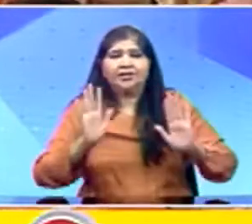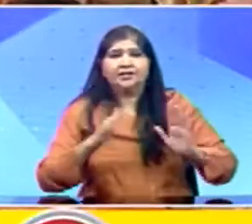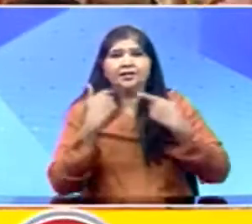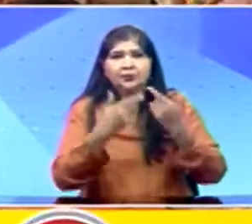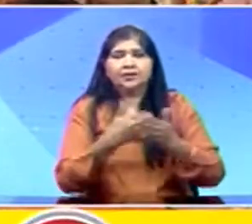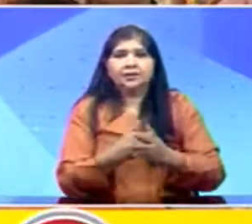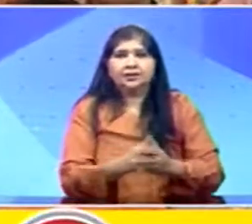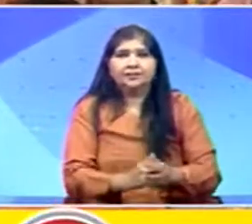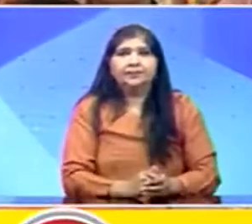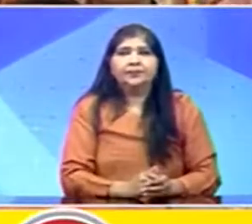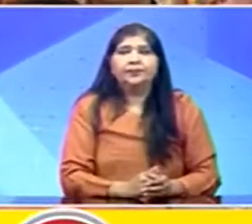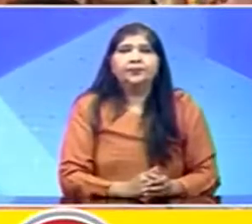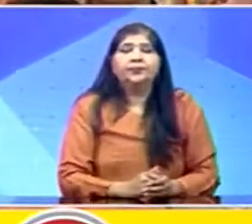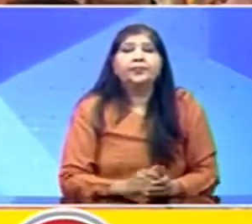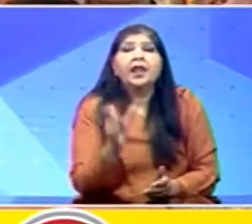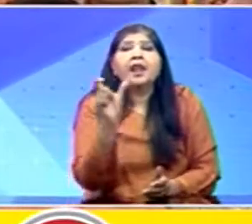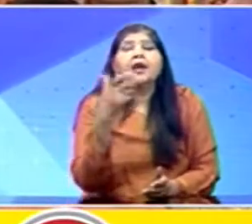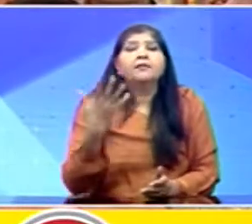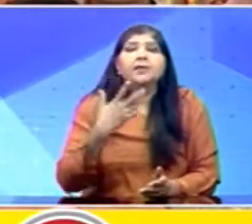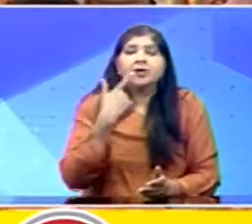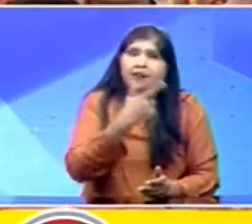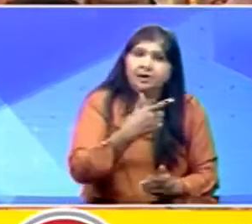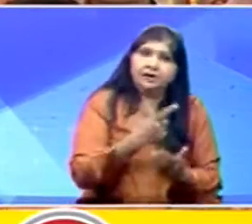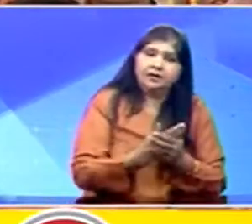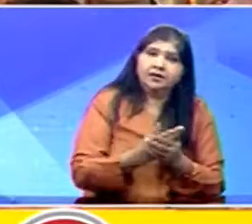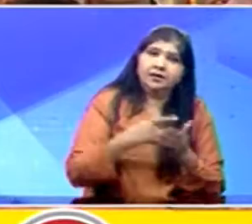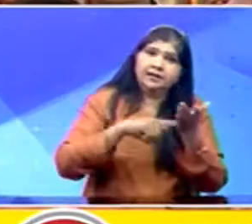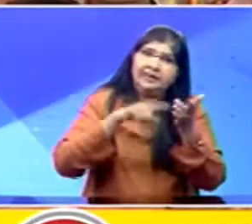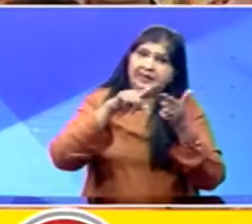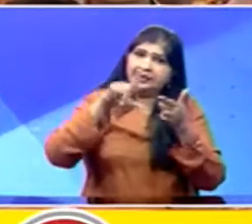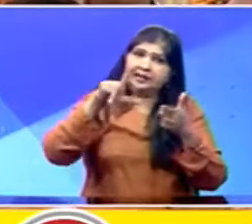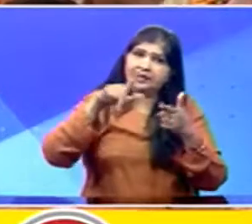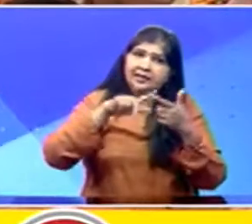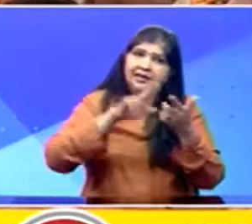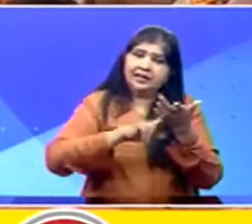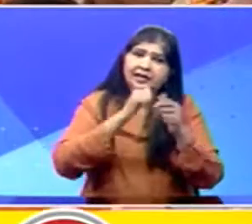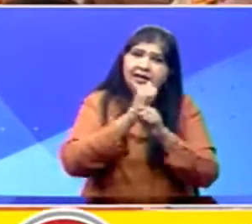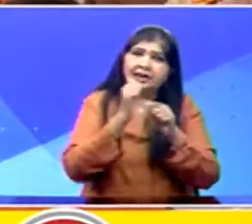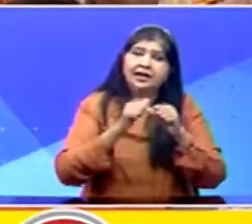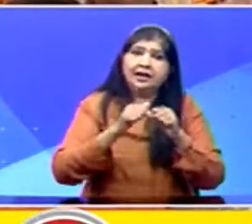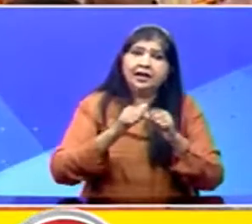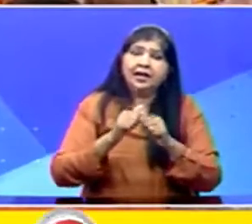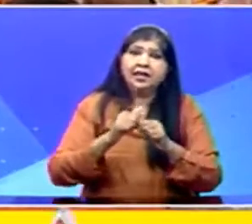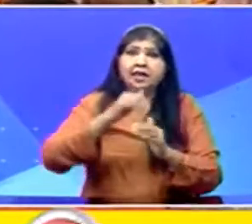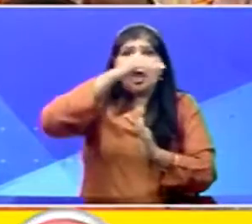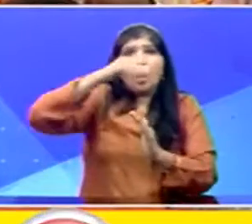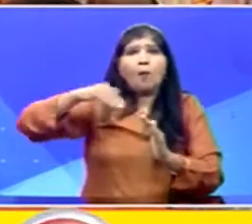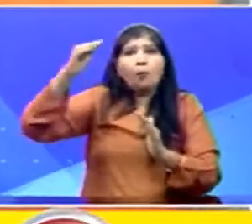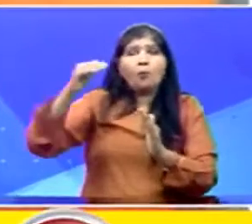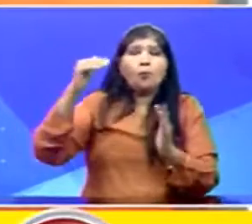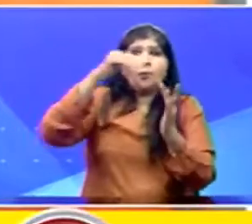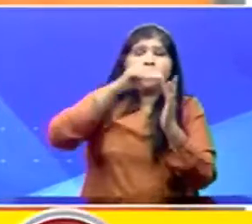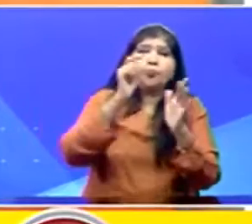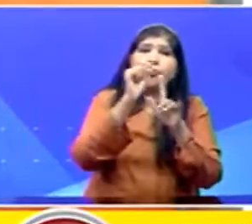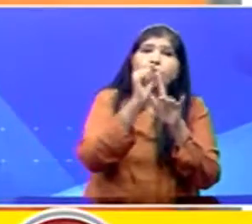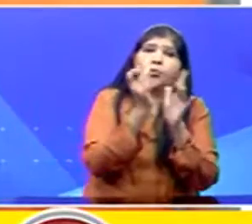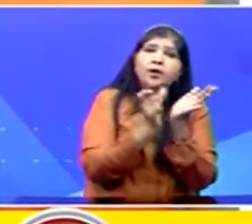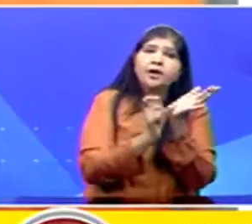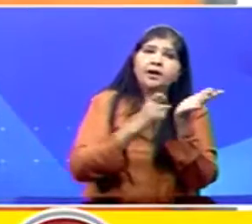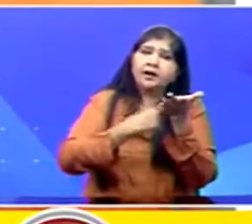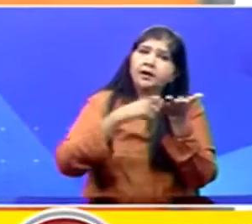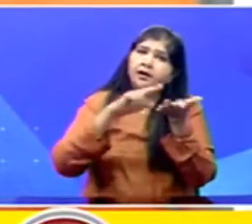सकती ये नाम है तेलंगणा की माउंटेनियर पूरुना मालाबत का